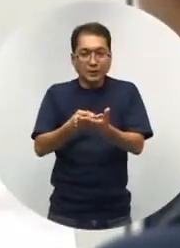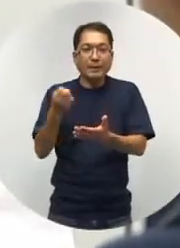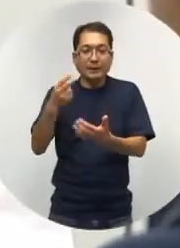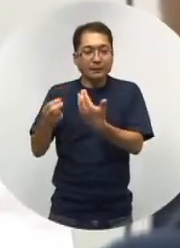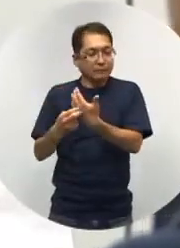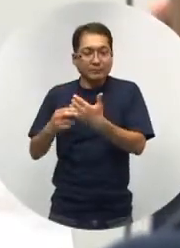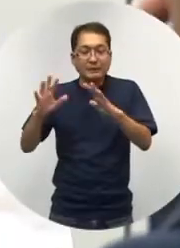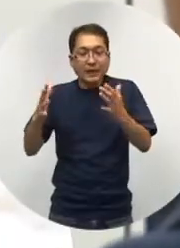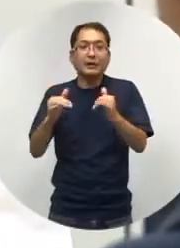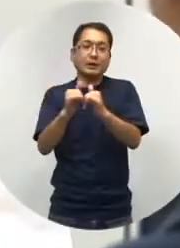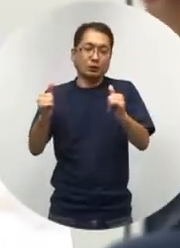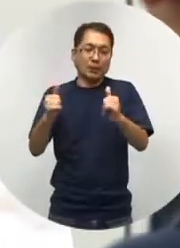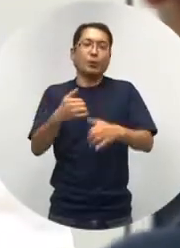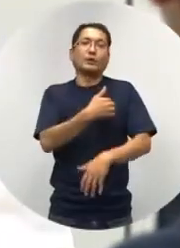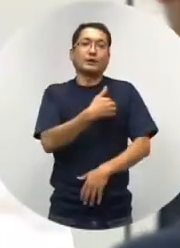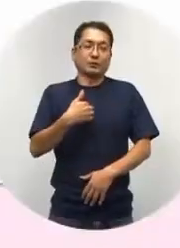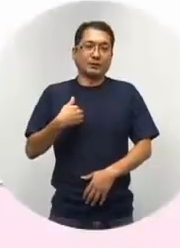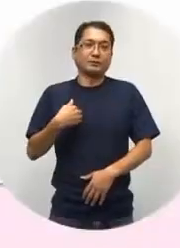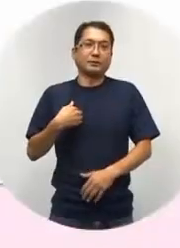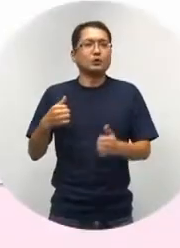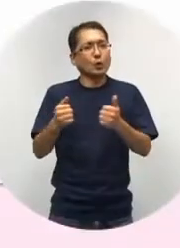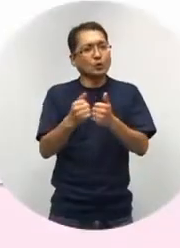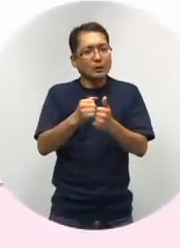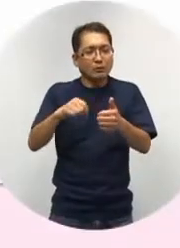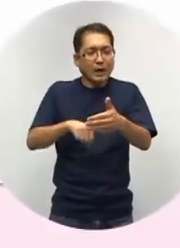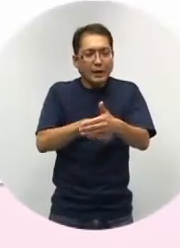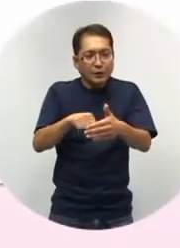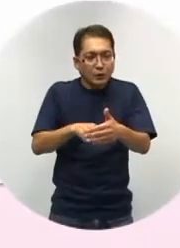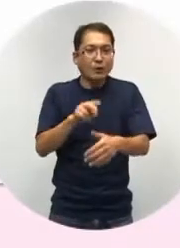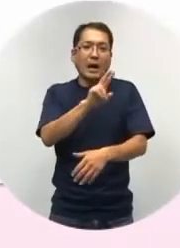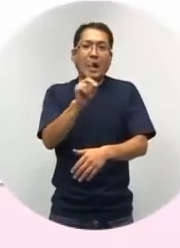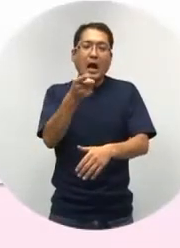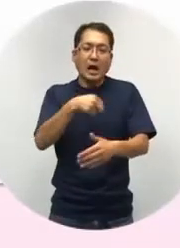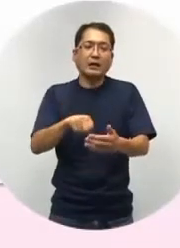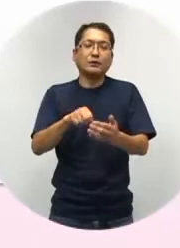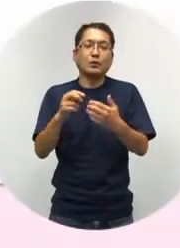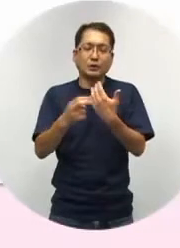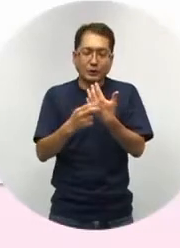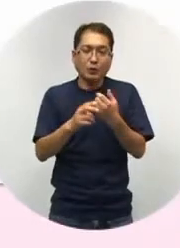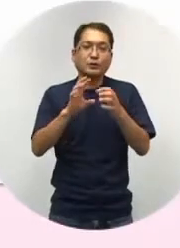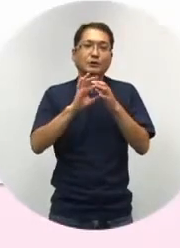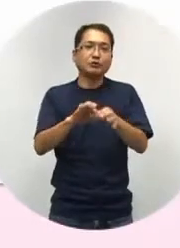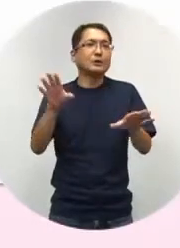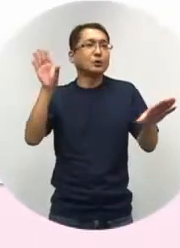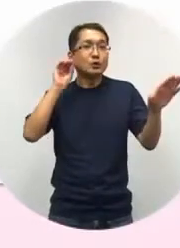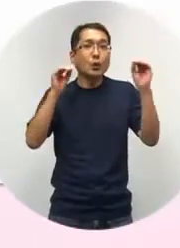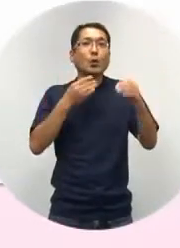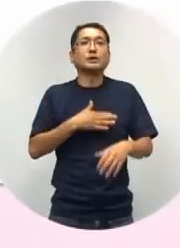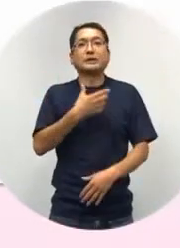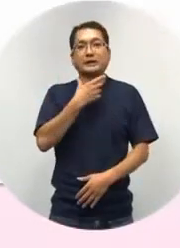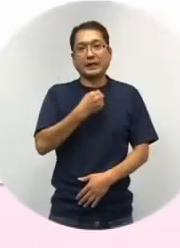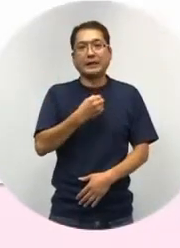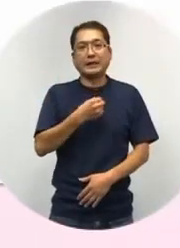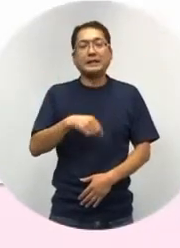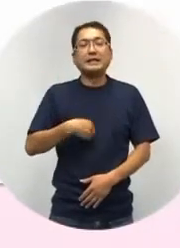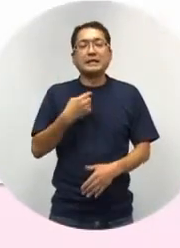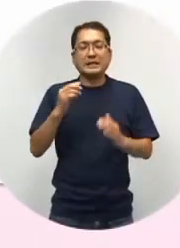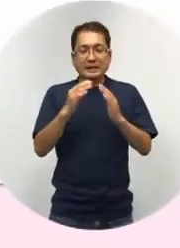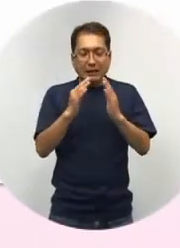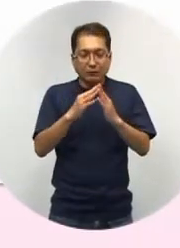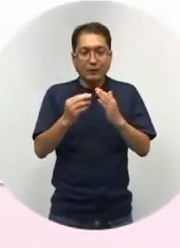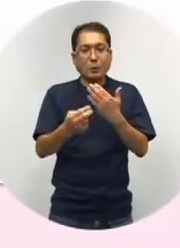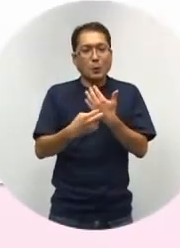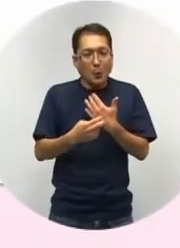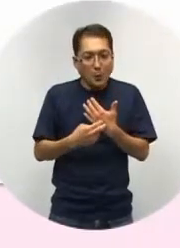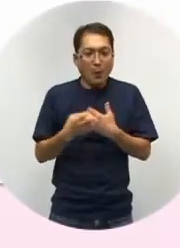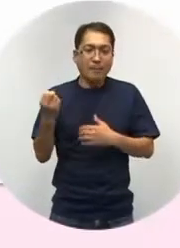です。相談内容は、がんの治療についての情報が知りたい、自宅での療養や介護